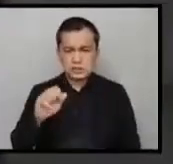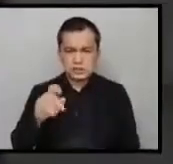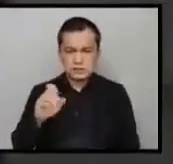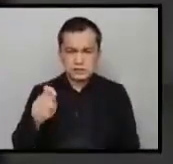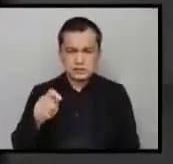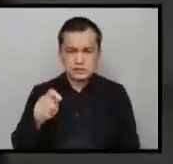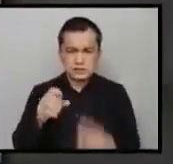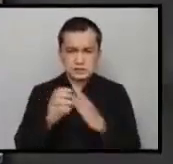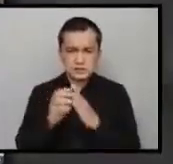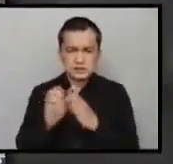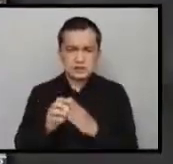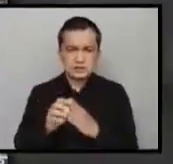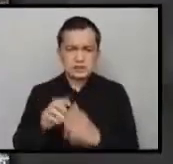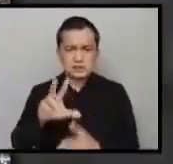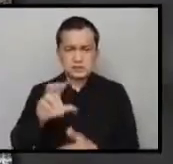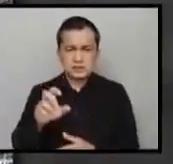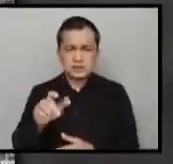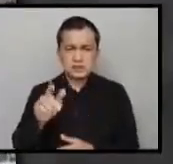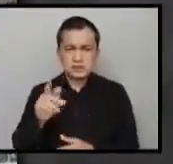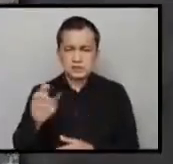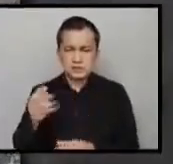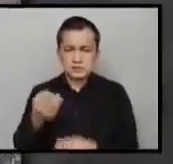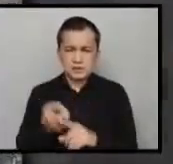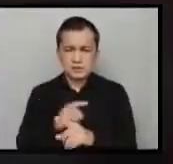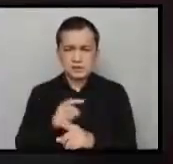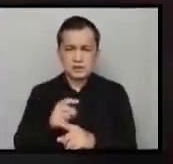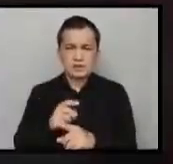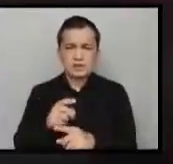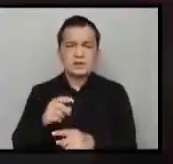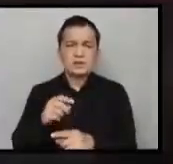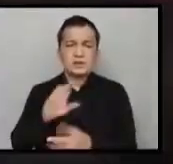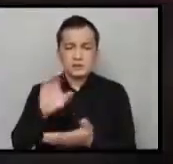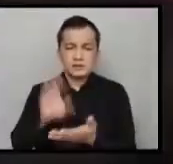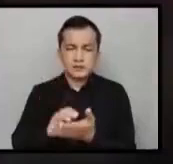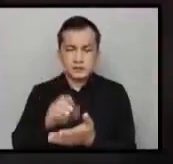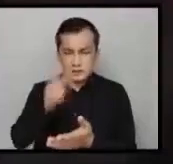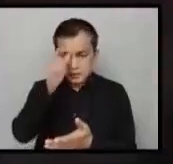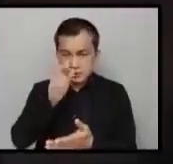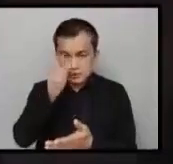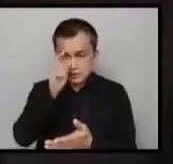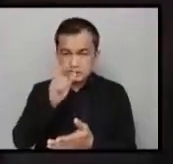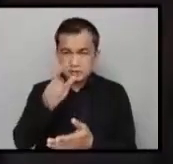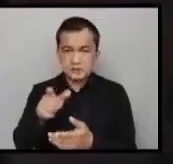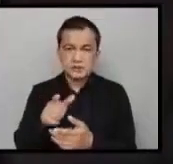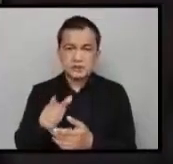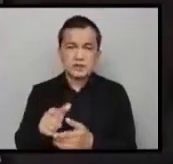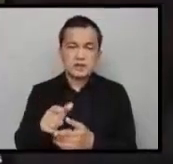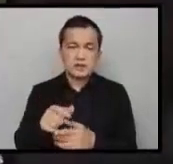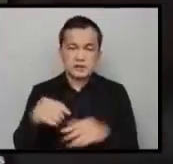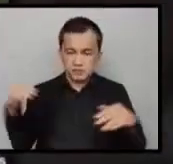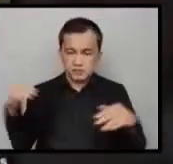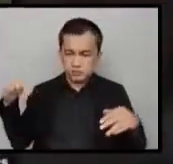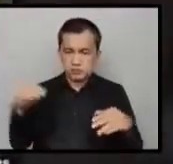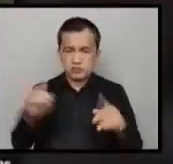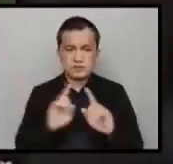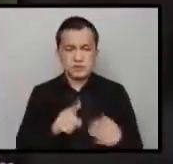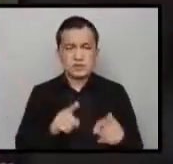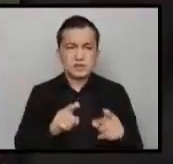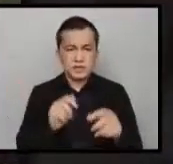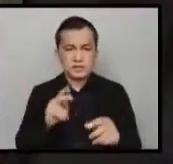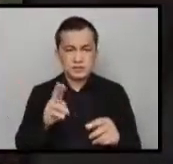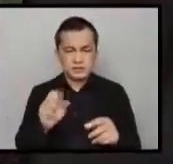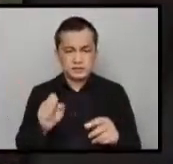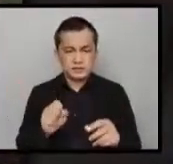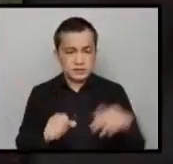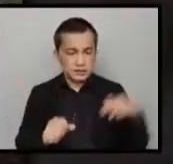380 kilometro sa capital ng Greece. Ang passenger train ay patungo ng norte mula sa Athens, habang ang cargo train ay nanggaling